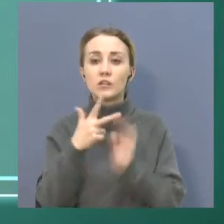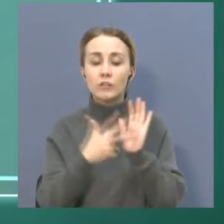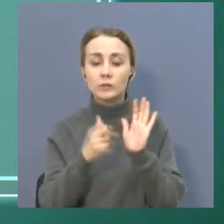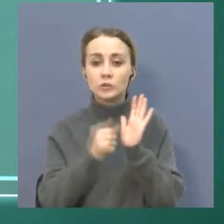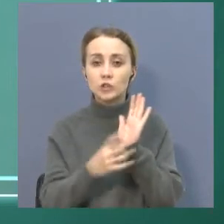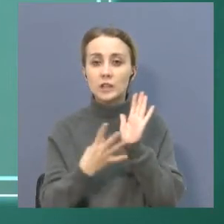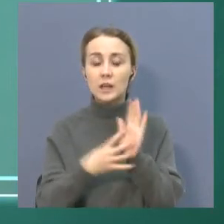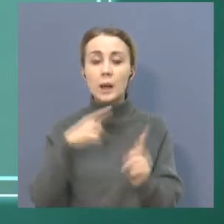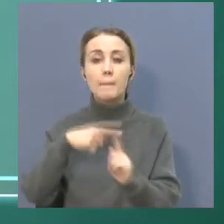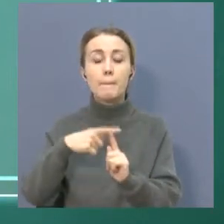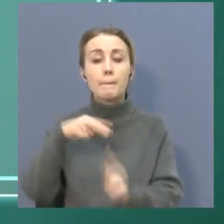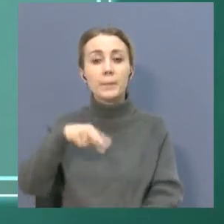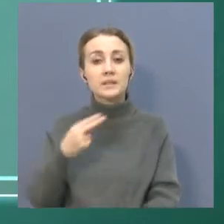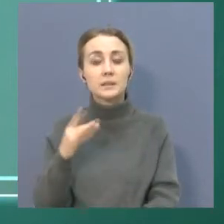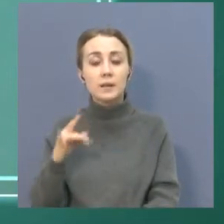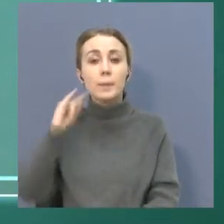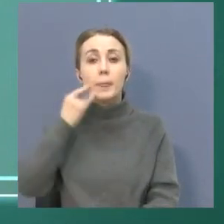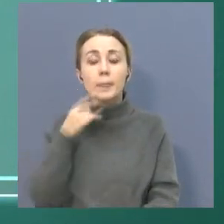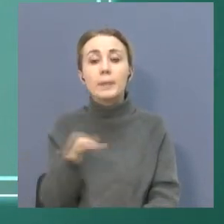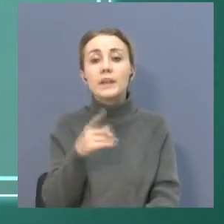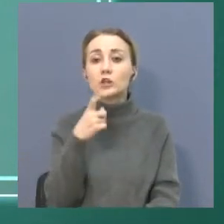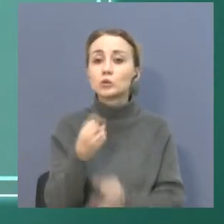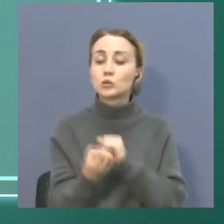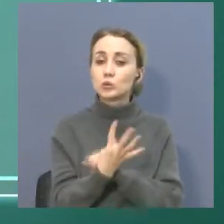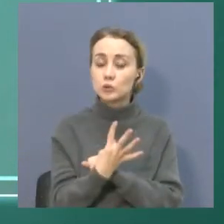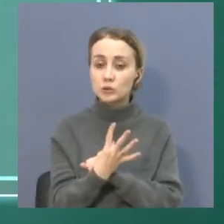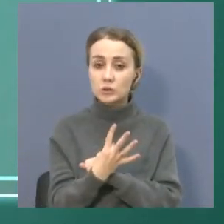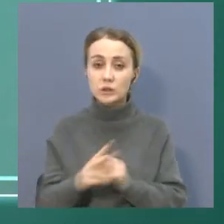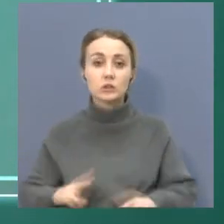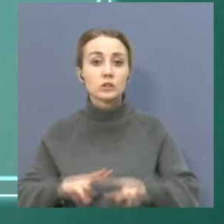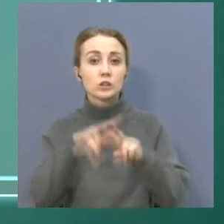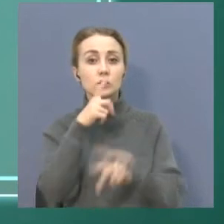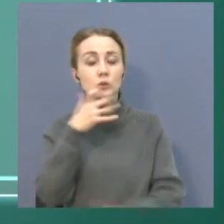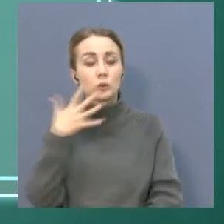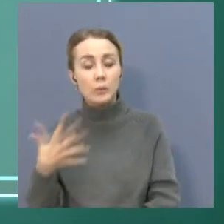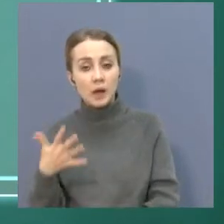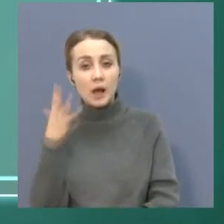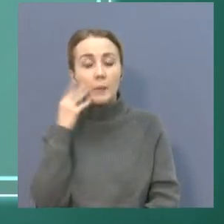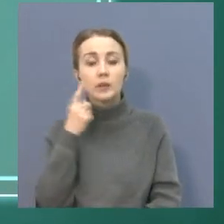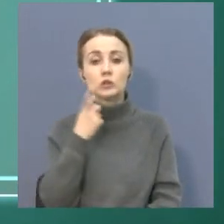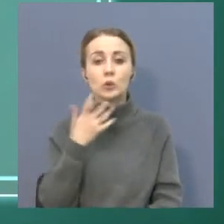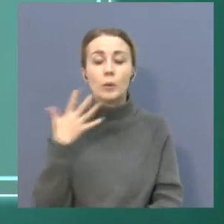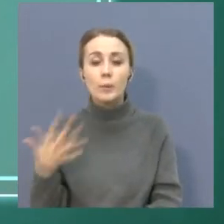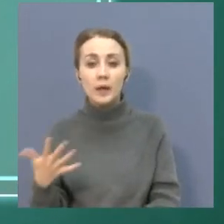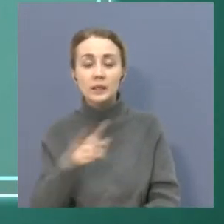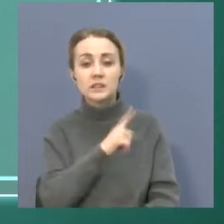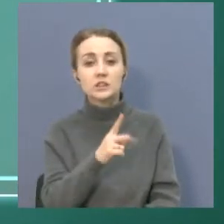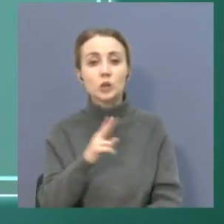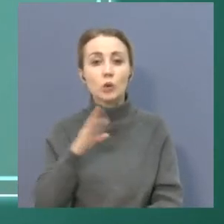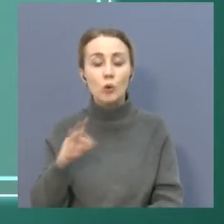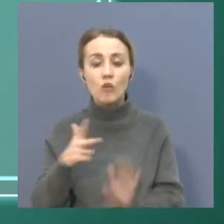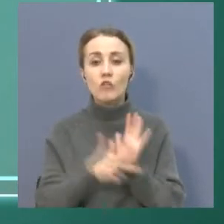қалаларында 105 жағдай тіркелді. Батыс Қазақстан облысында 84, Ақмола облысында 72, Шығыс Қазақстан облысында 71